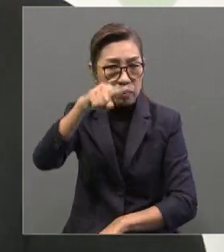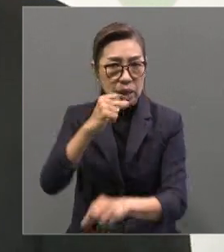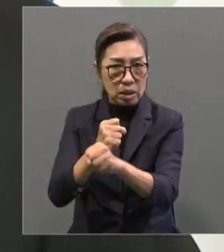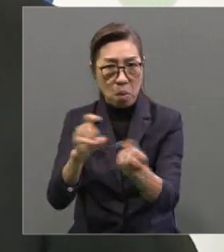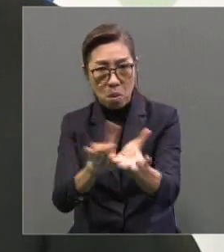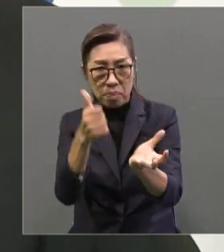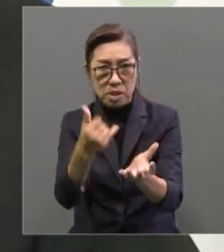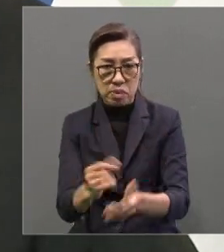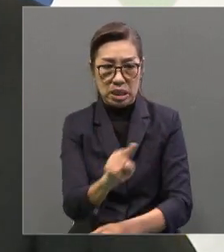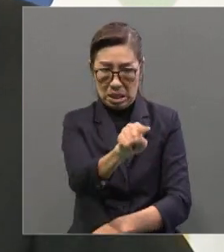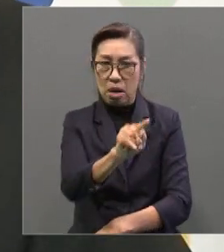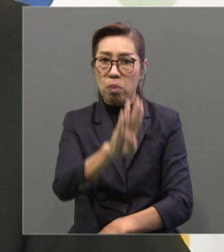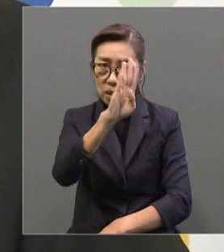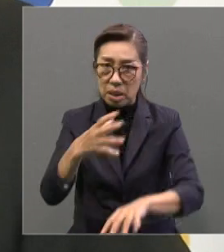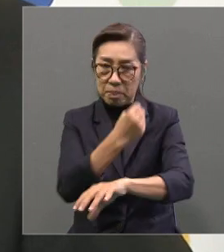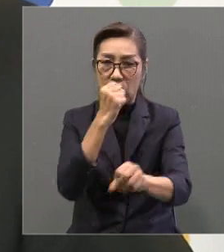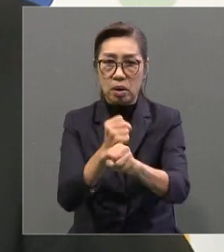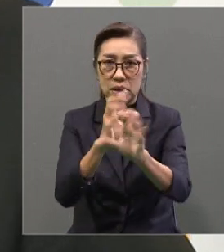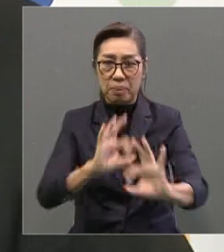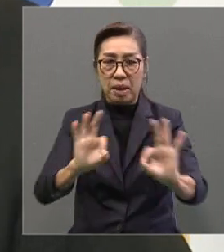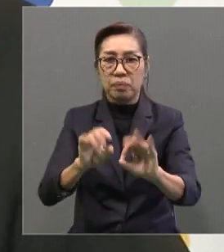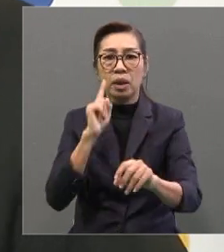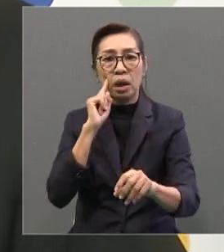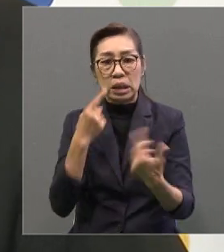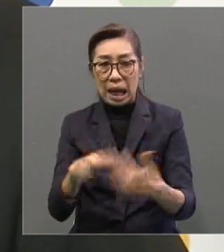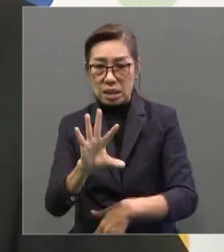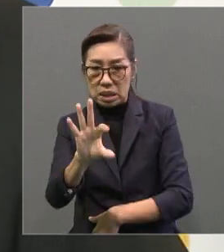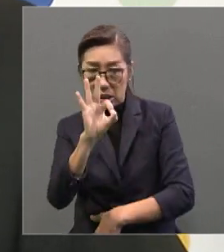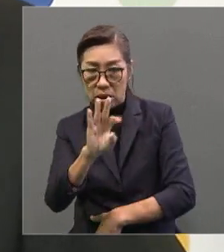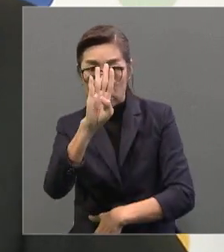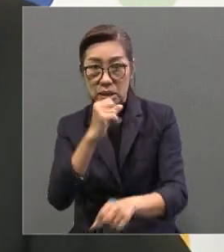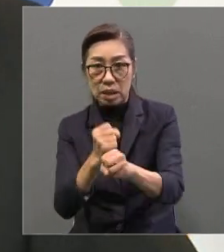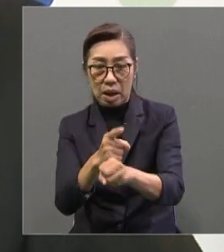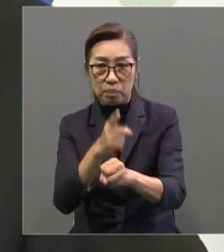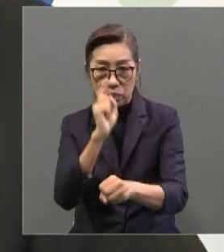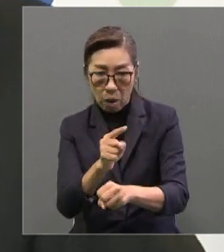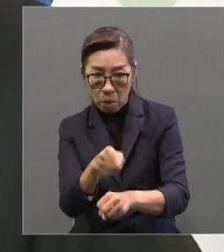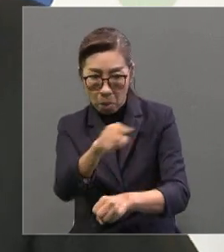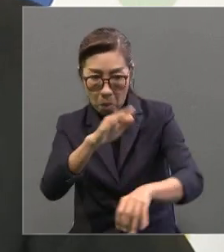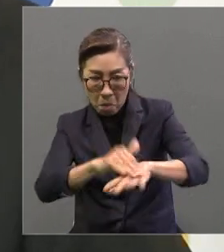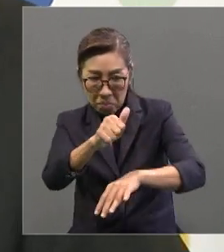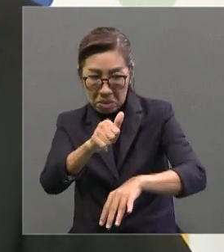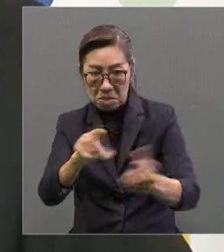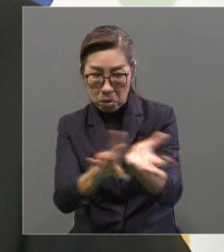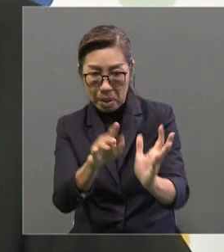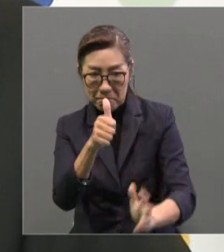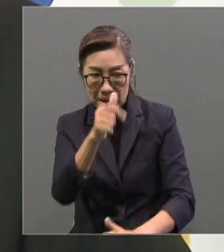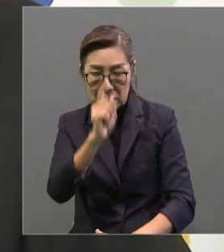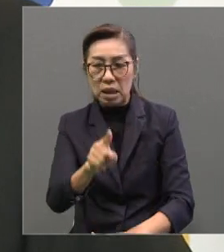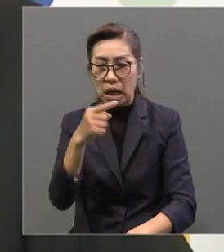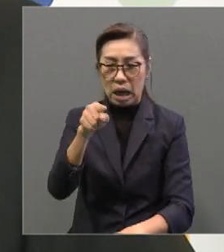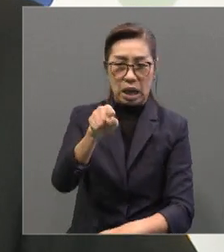าพเลยมันก็ได้เน้นย้ำว่ากระบวนการคัดเลือกอะไรต่างๆเนี่ยต้องให้มันได้คนที่ดีแล้วก็มีคุณภาพจริงๆคน